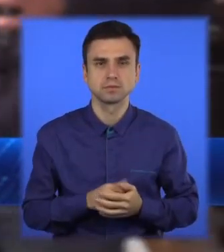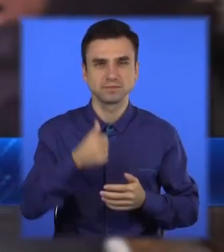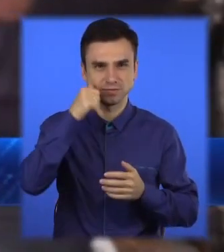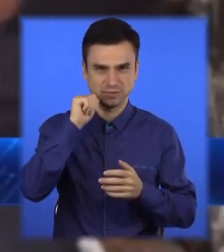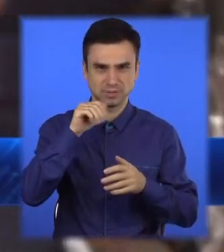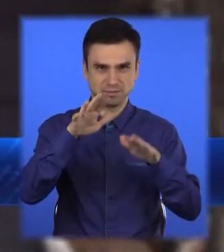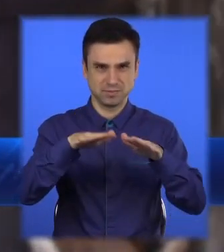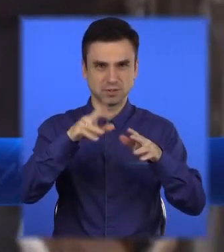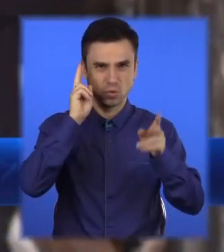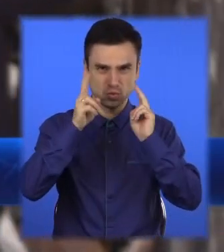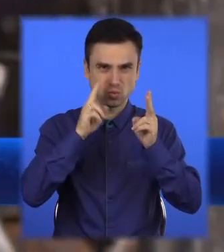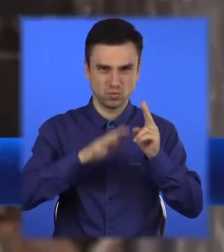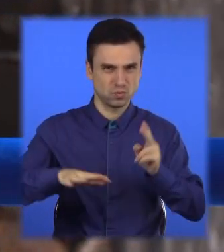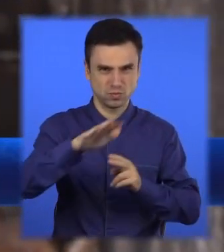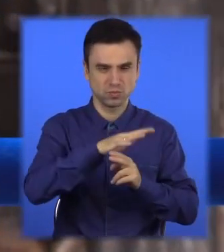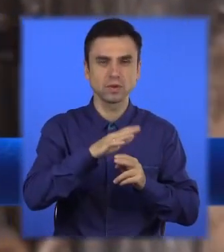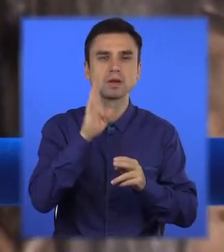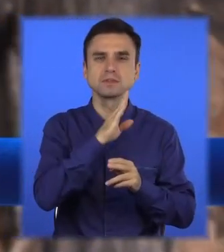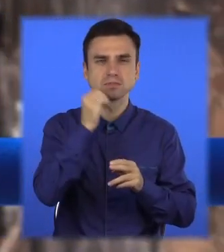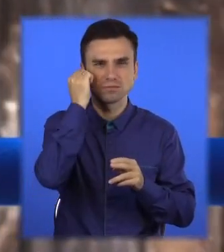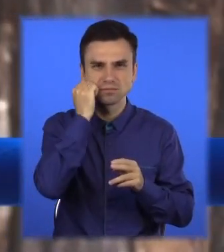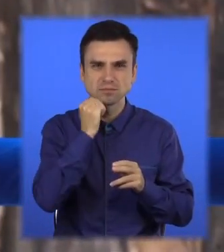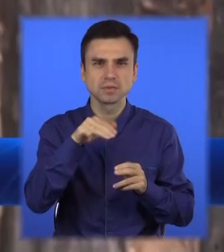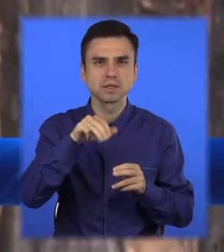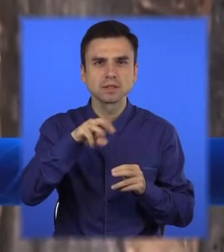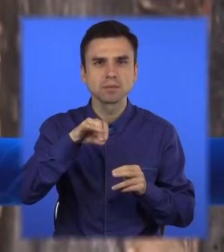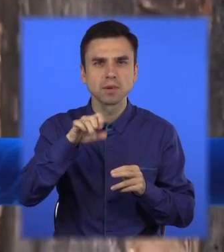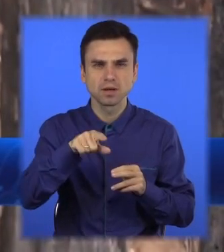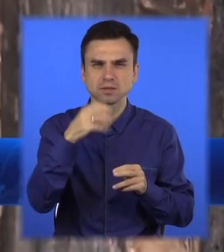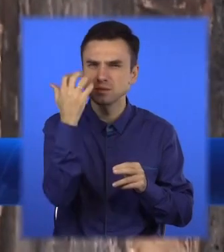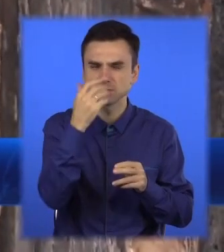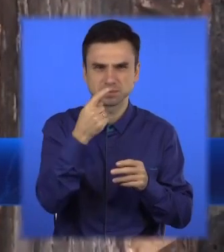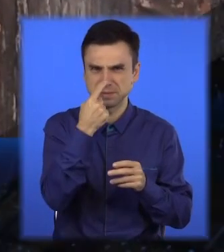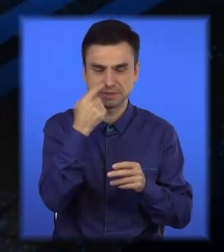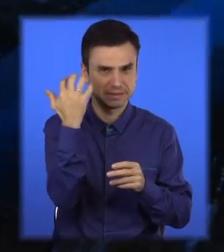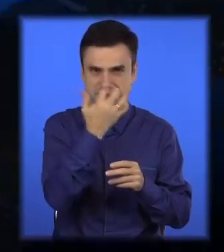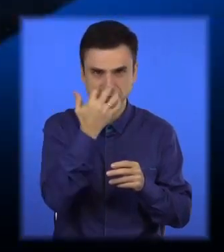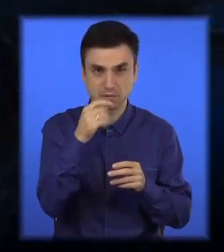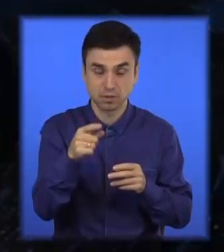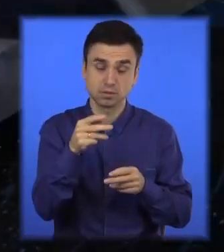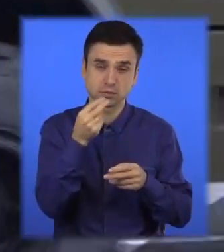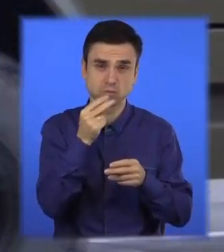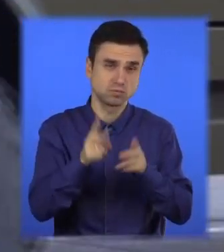була кухня, на якій фактично сліпа пенсіонерка Тамара Миколаївна могла приготувати собі вечерю.